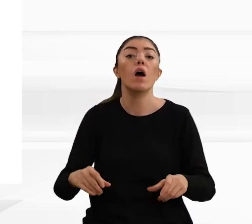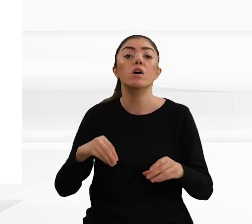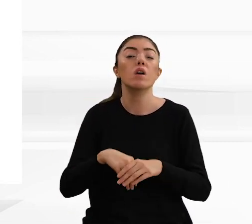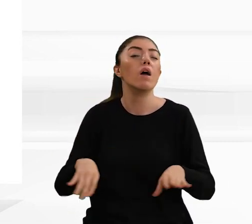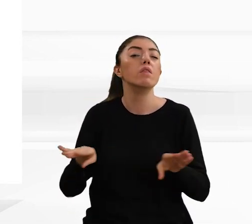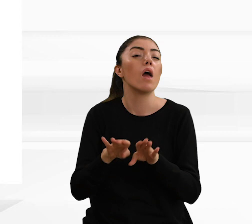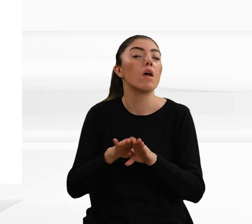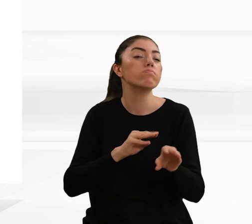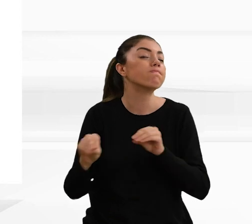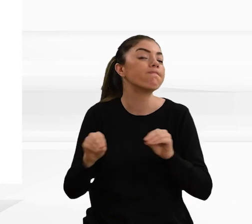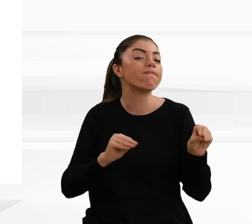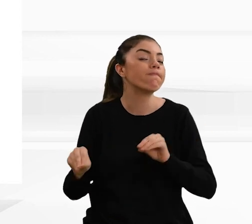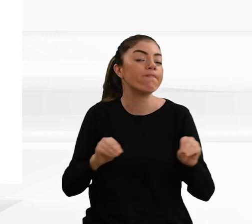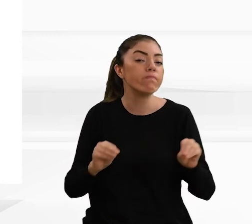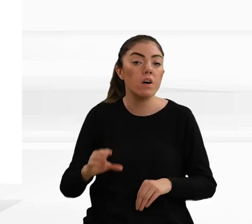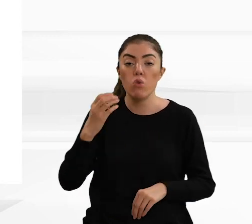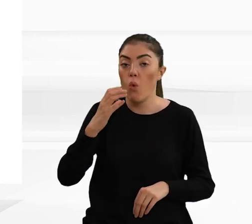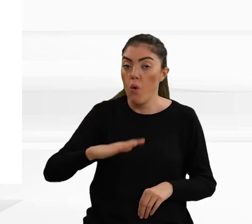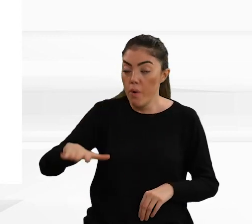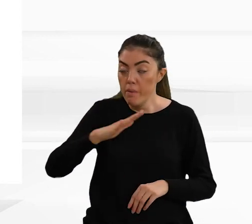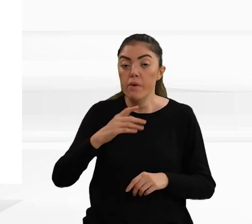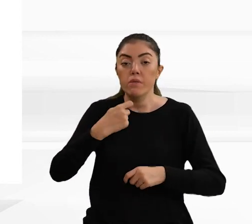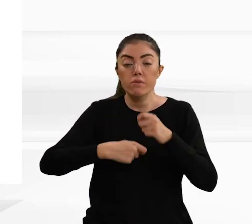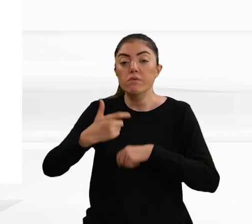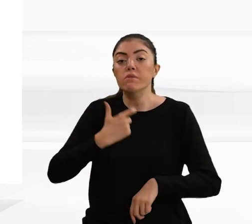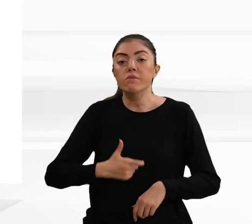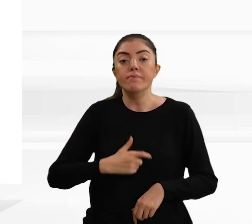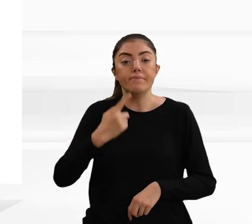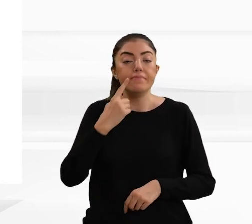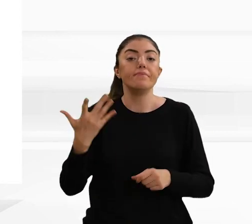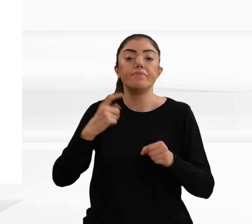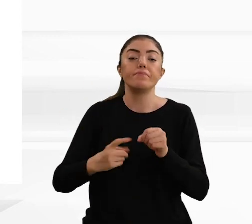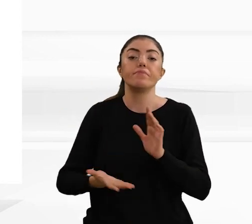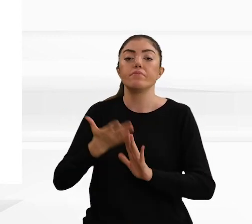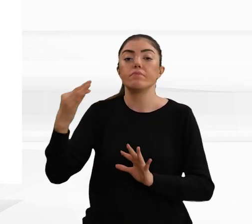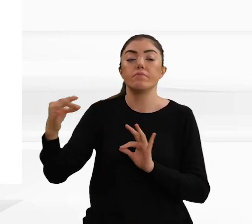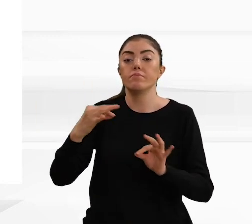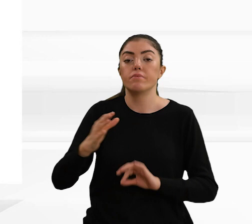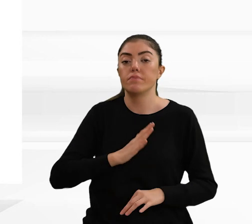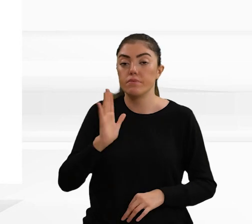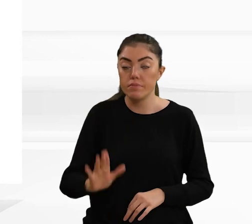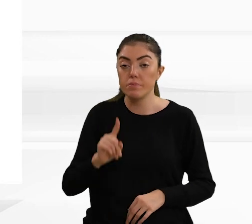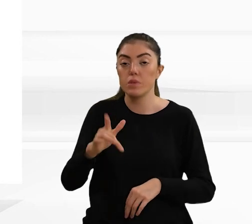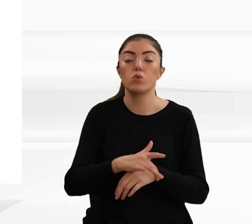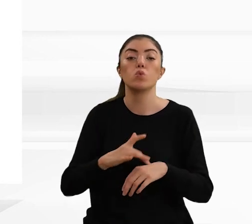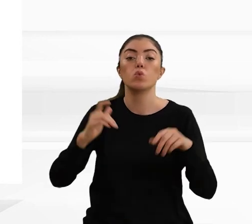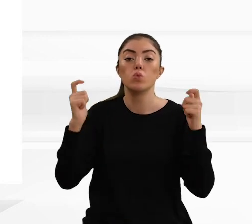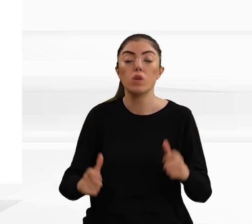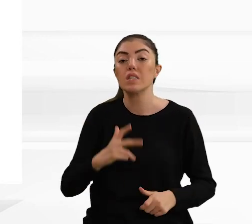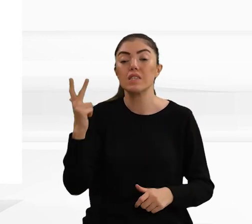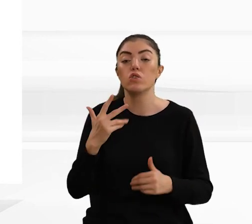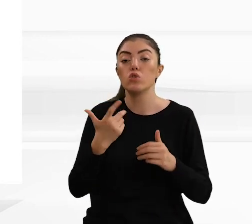içinde dengeli dağılması Beşeri ve ekonomik özellikleri ile daha fazla ilişkilidir bir ülkede